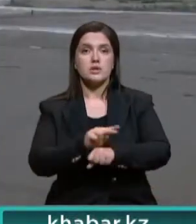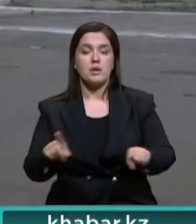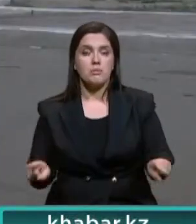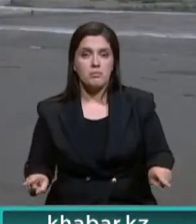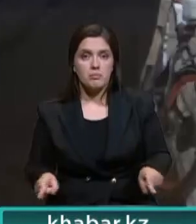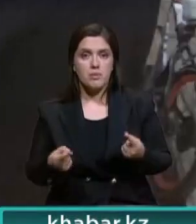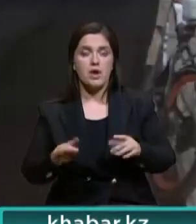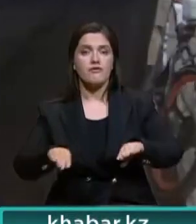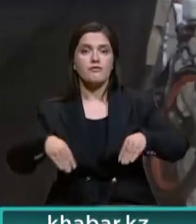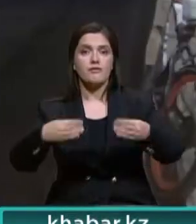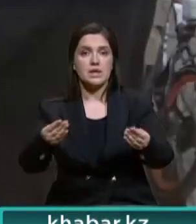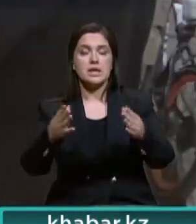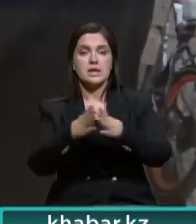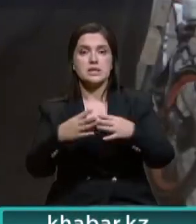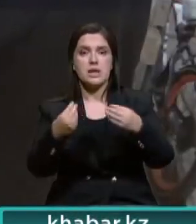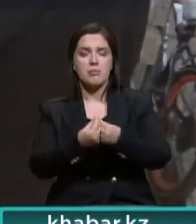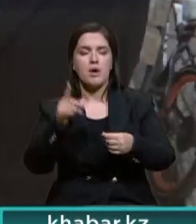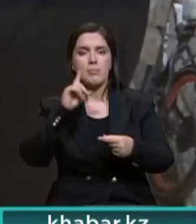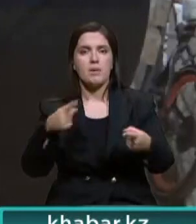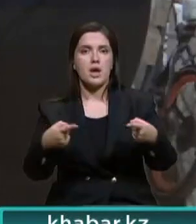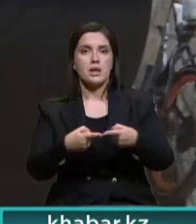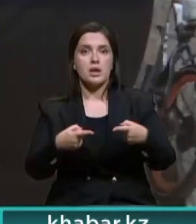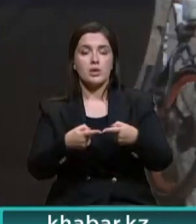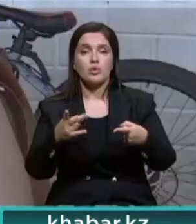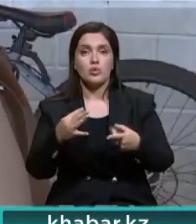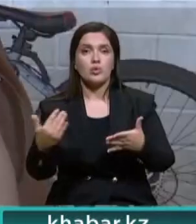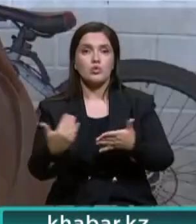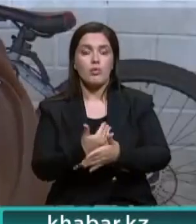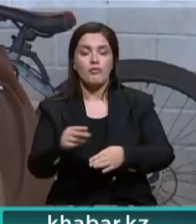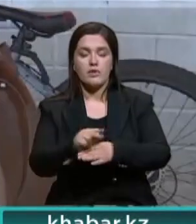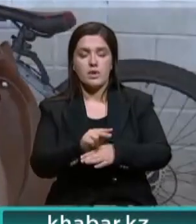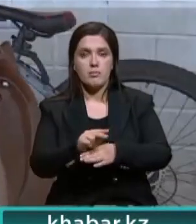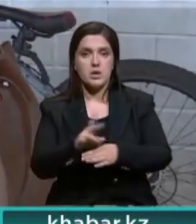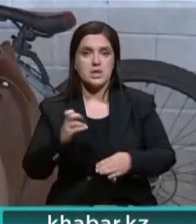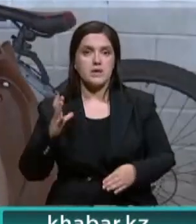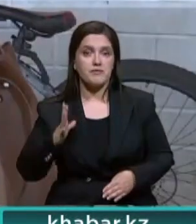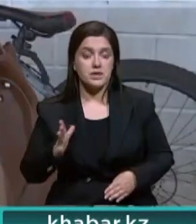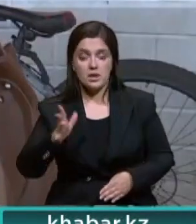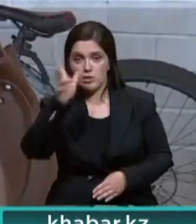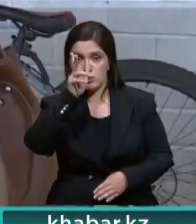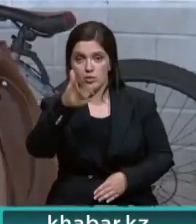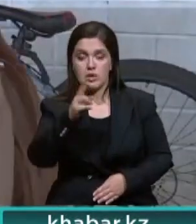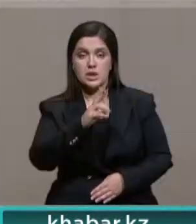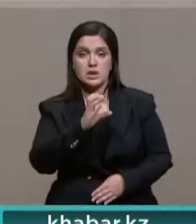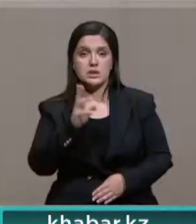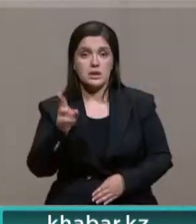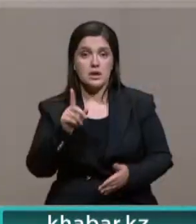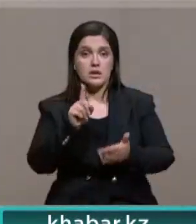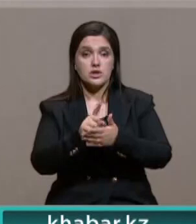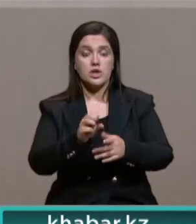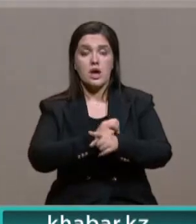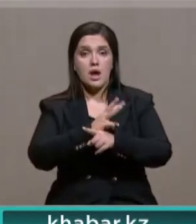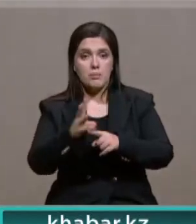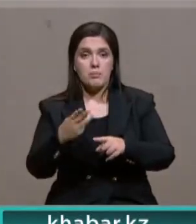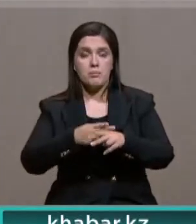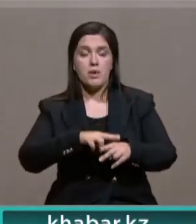выдать многодетным семьям в качестве арендного жилья. Однако новый ремонт не выдержал и 3 лет. В КСК, которые, по сути, и должны обеспечивать